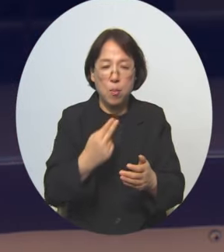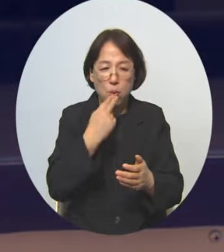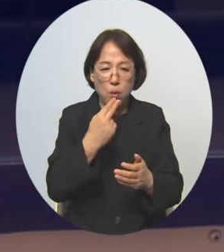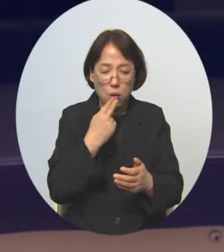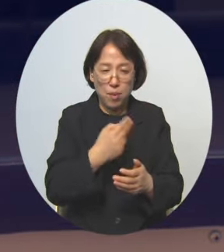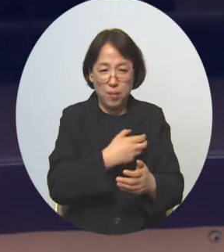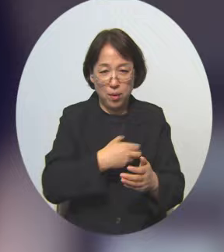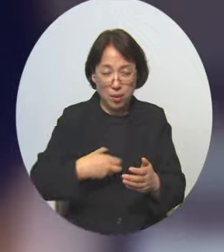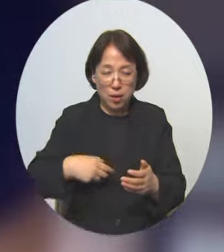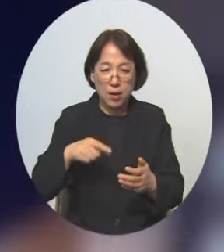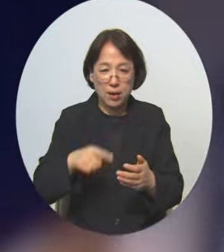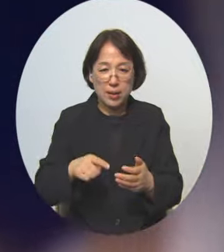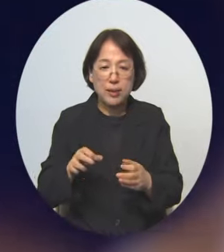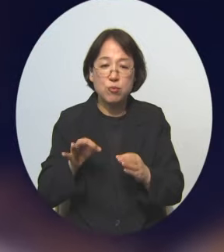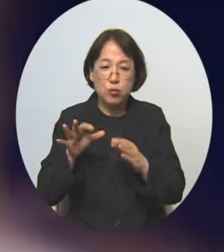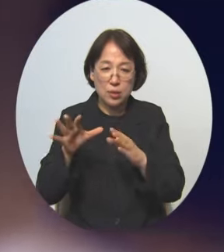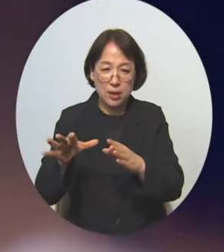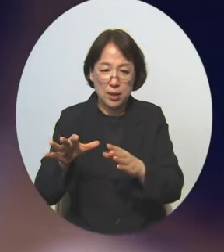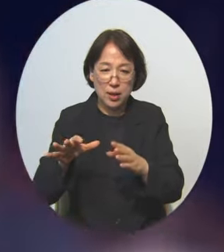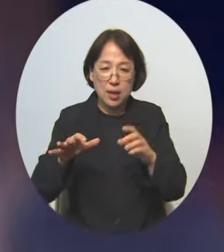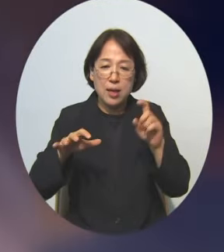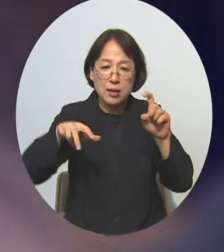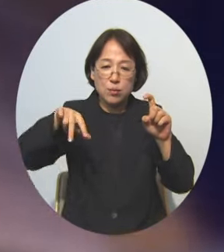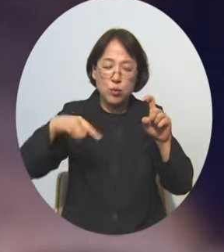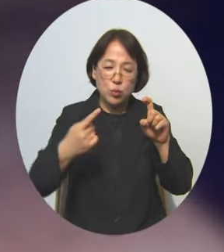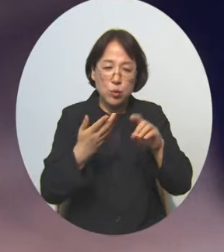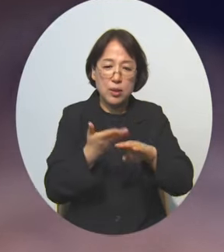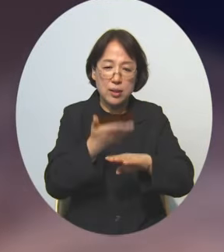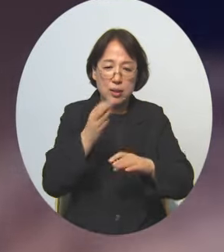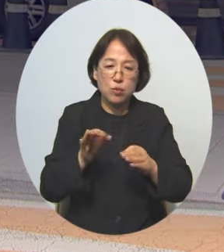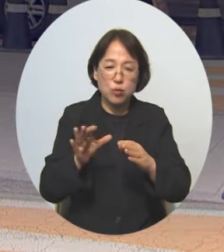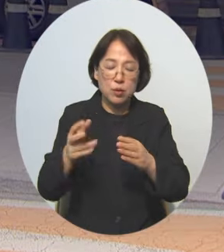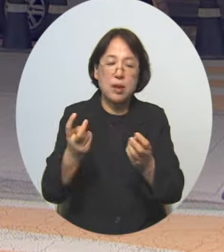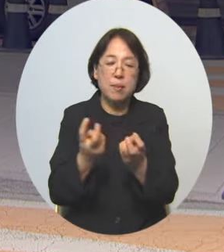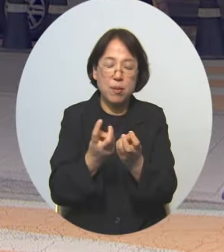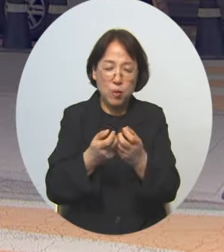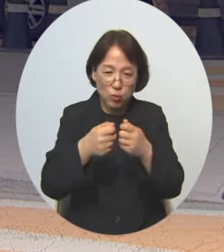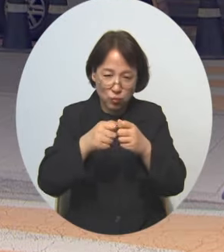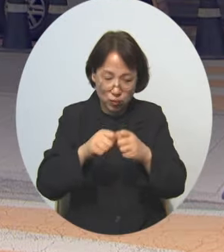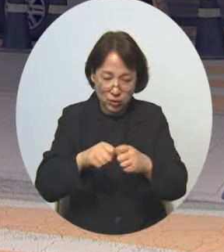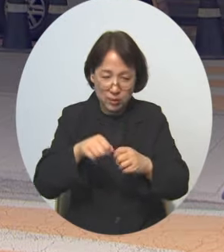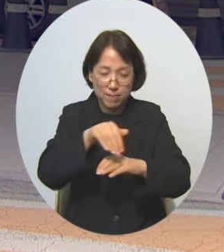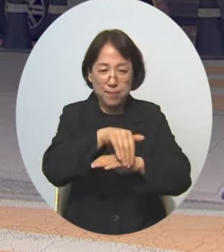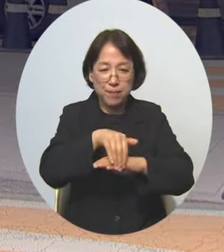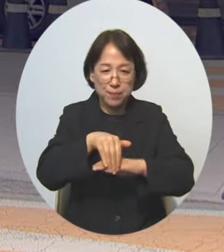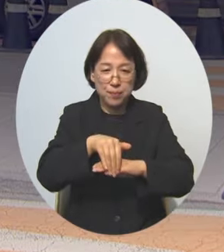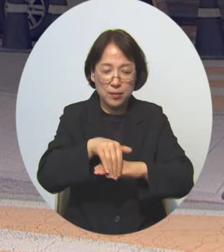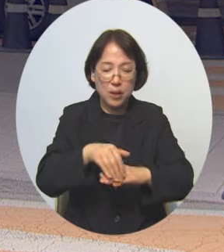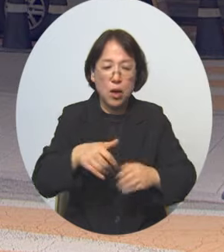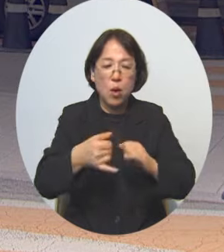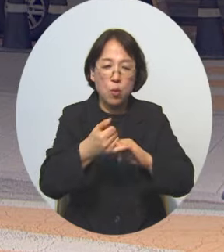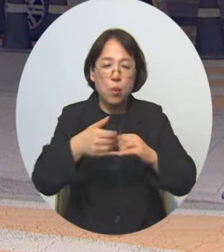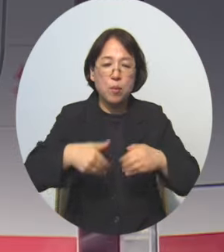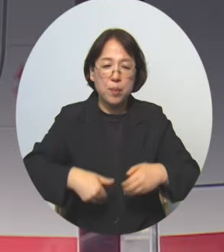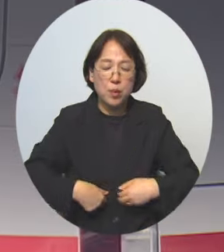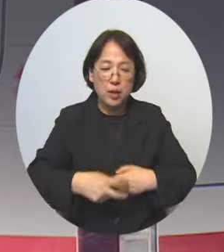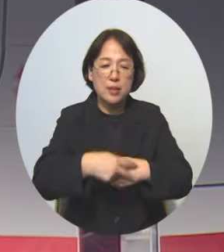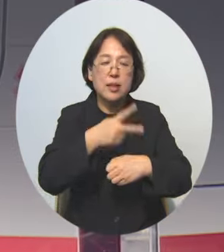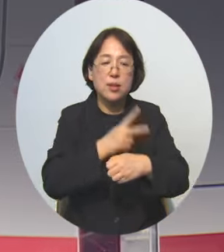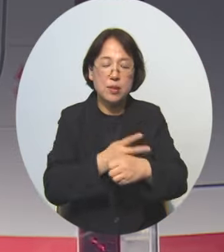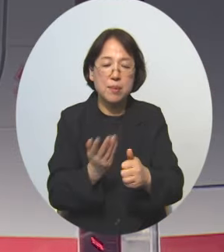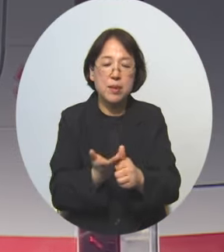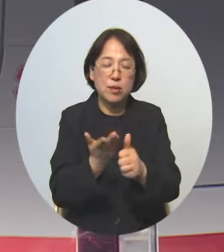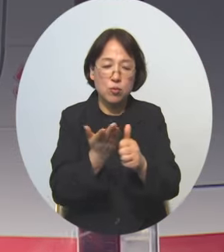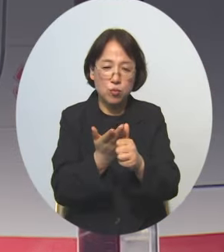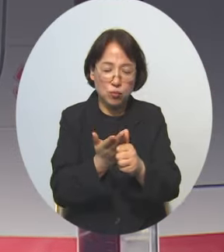2028년까지 10조 원 이상의 투자 방안을 구체화해 나가기로 했습니다. 필수 지역 의료 인력을 양성하고 전국 인프라를